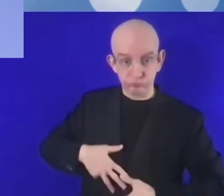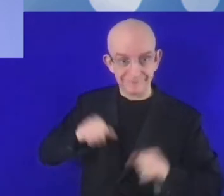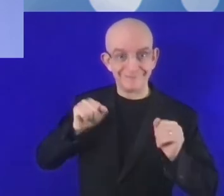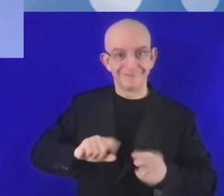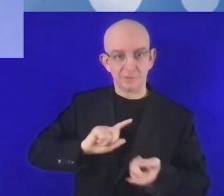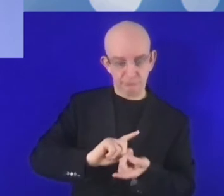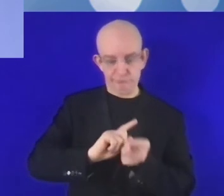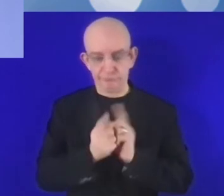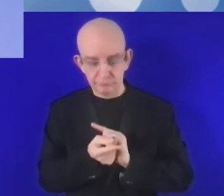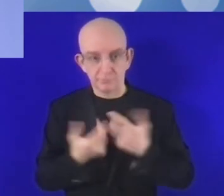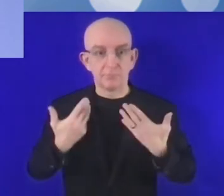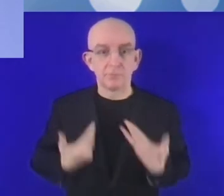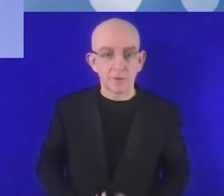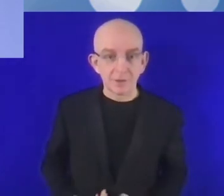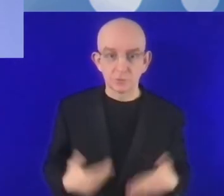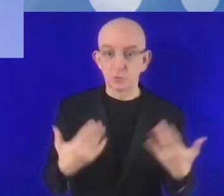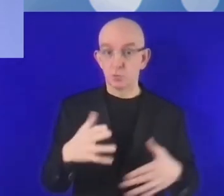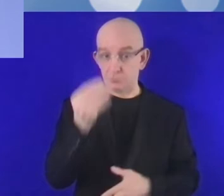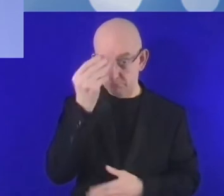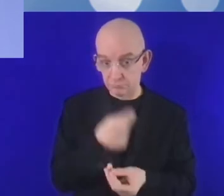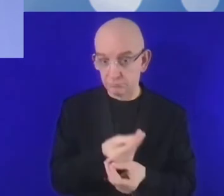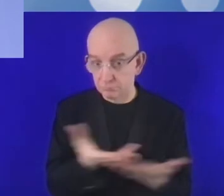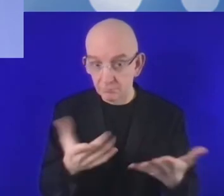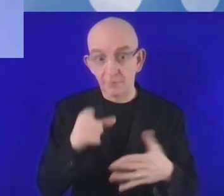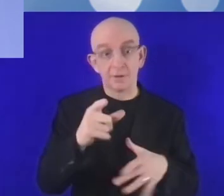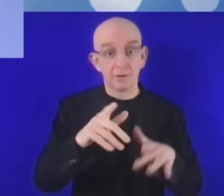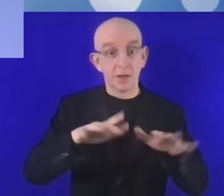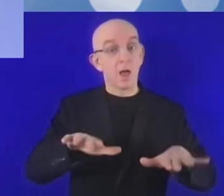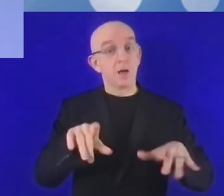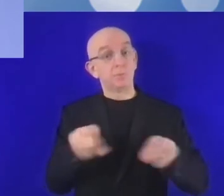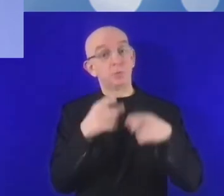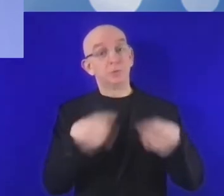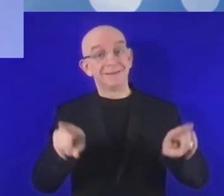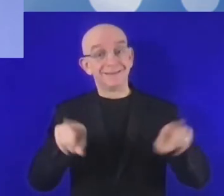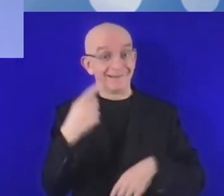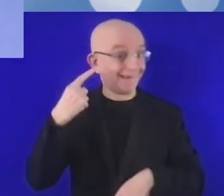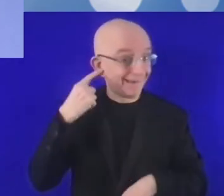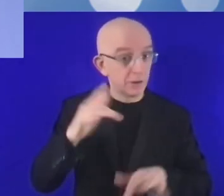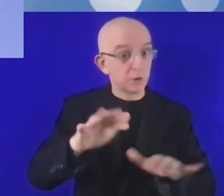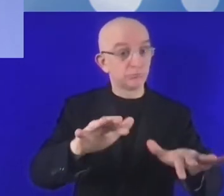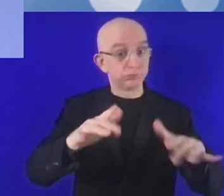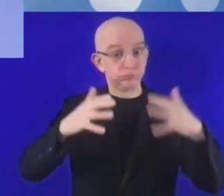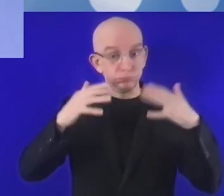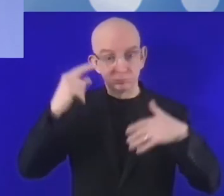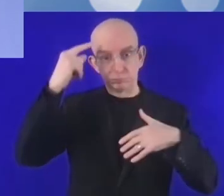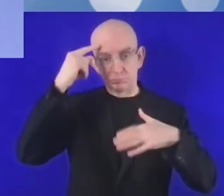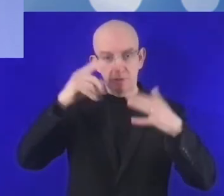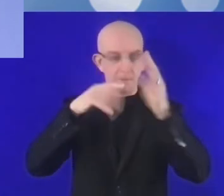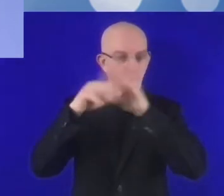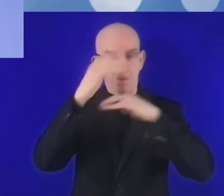musicien, j'en ai conscience et je peux dire que l'influence qu'a la musique sur notre corps est